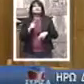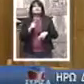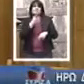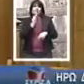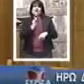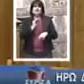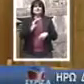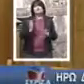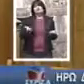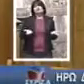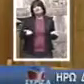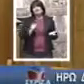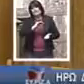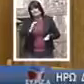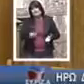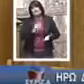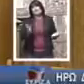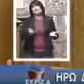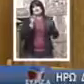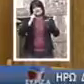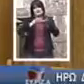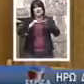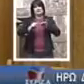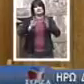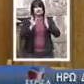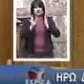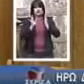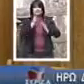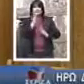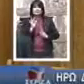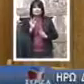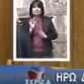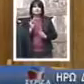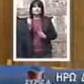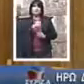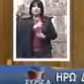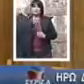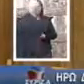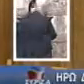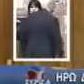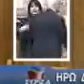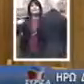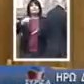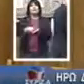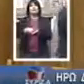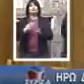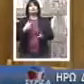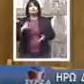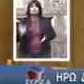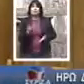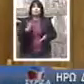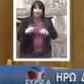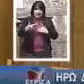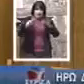χάρη να τους αναγνωρίσετε ένα έτος πλασματικής εργασίας, το οποίο σαφώς και θα κληθούν να πληρώσουν από την τσέπη τους. Στους απολυόμενους, αυριανούς